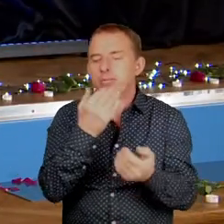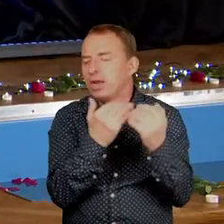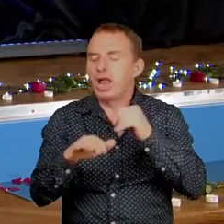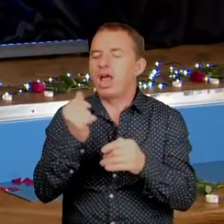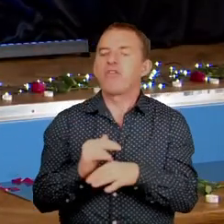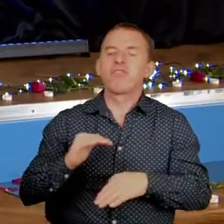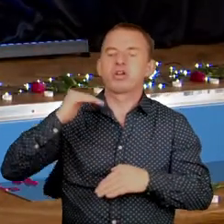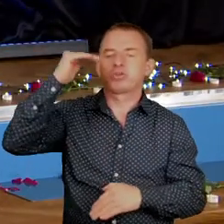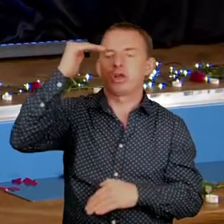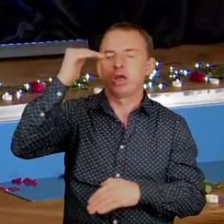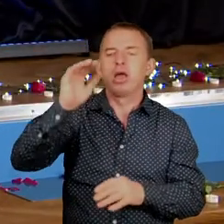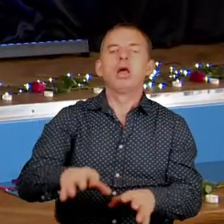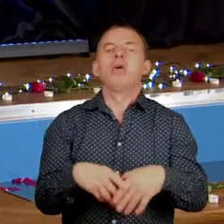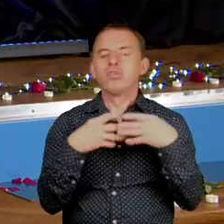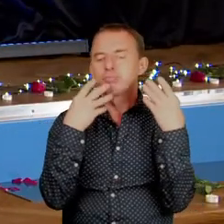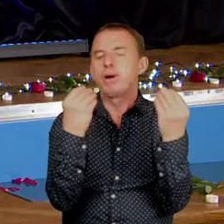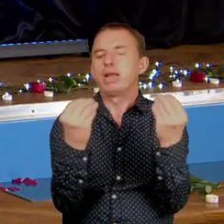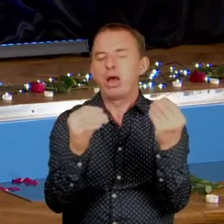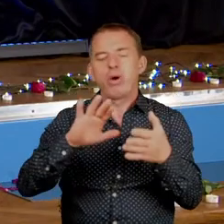Oto